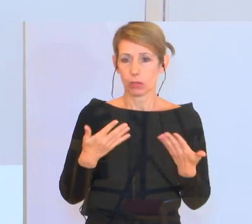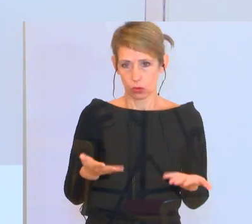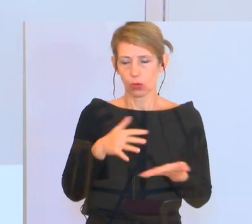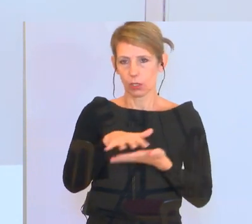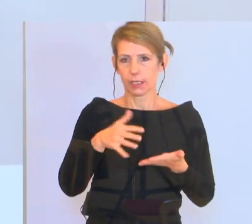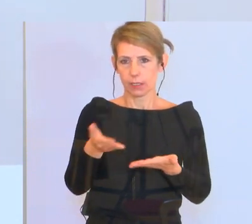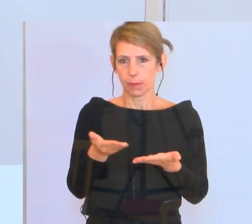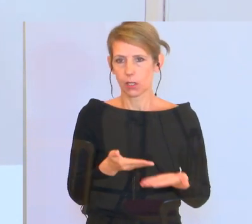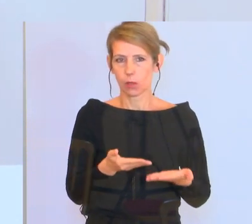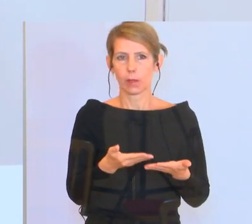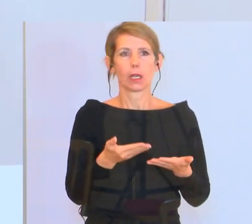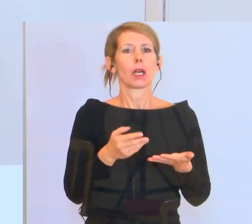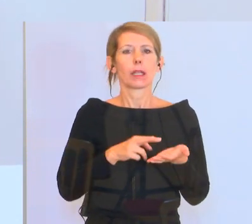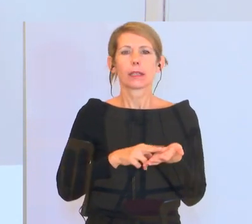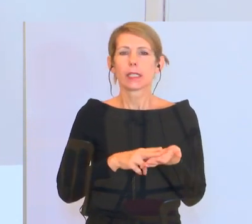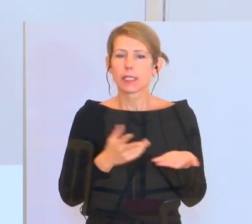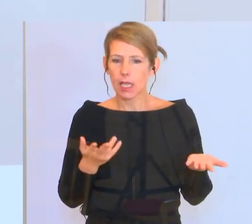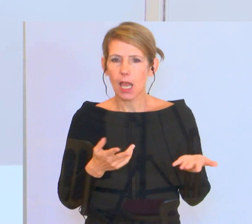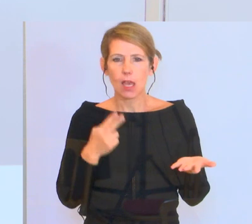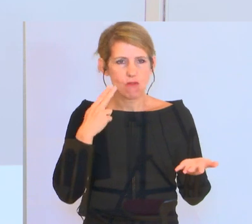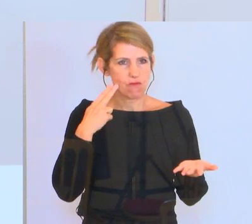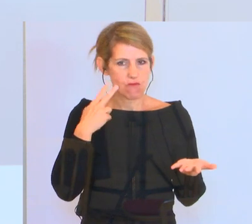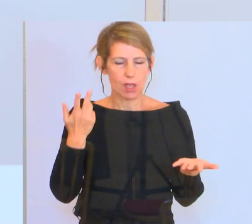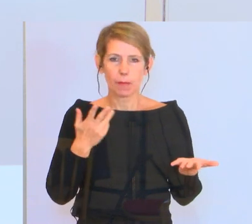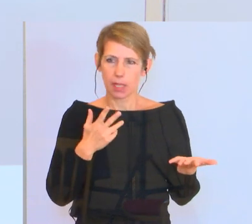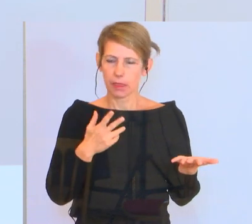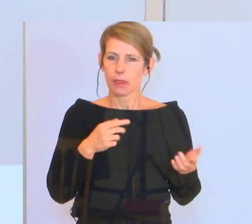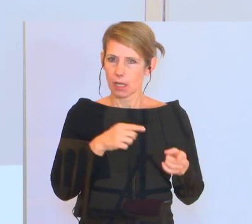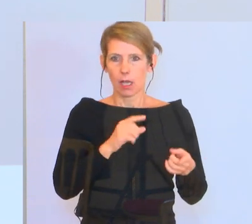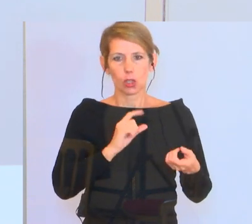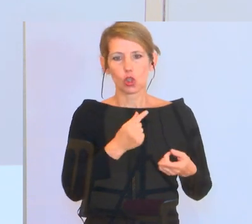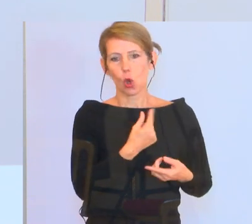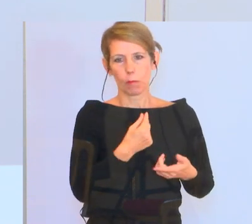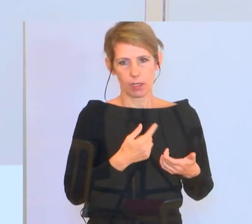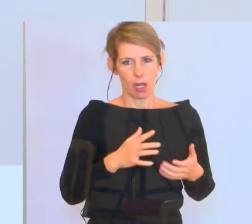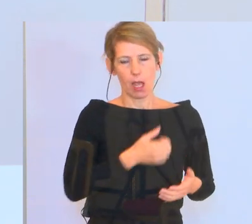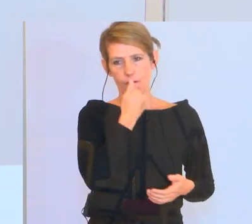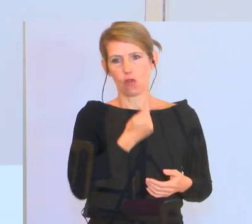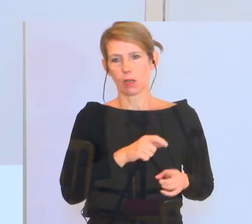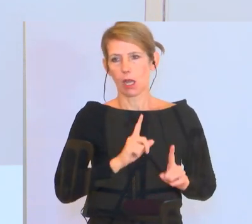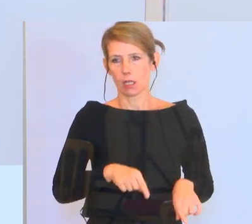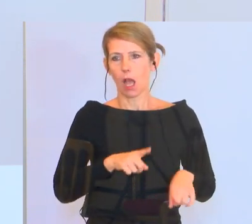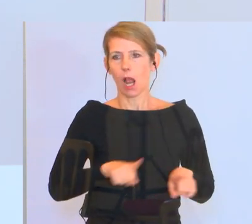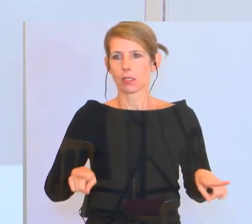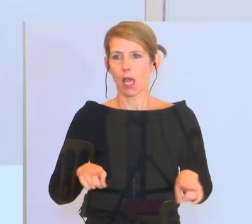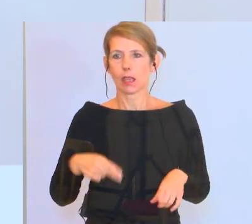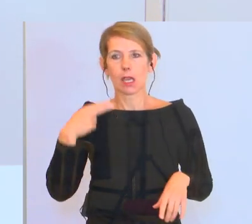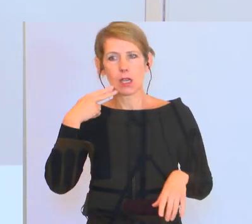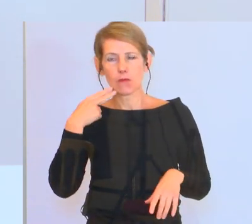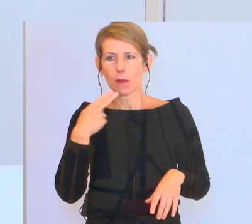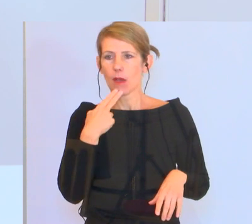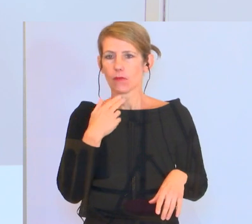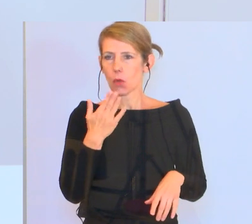Unternehmen, die digitale Vorreiter sind, sind doppelt so erfolgreich wie Unternehmen, die nicht Vorsorge treffen und hier nicht